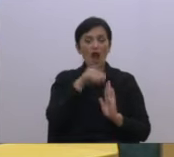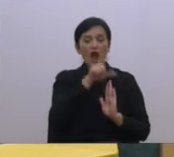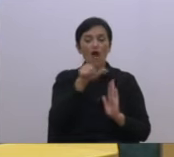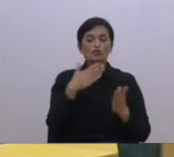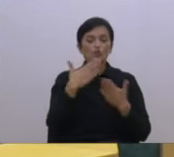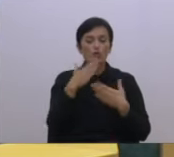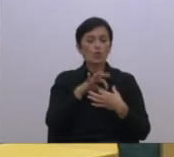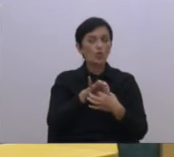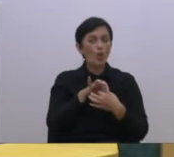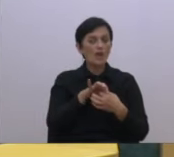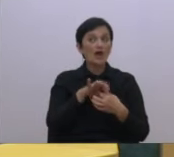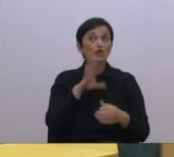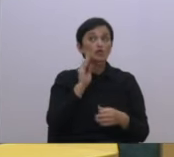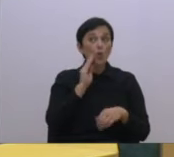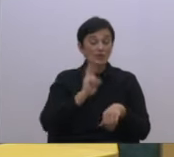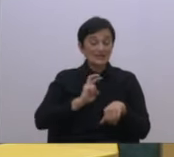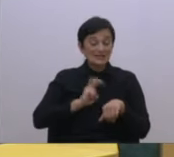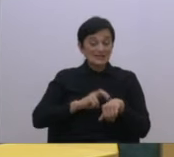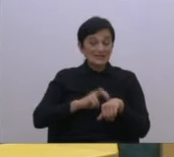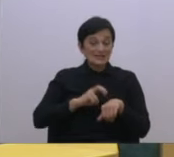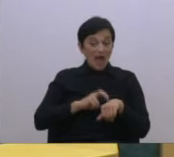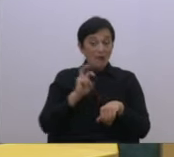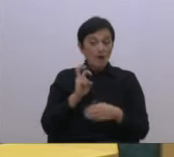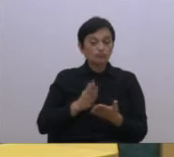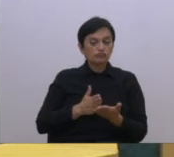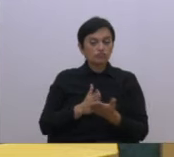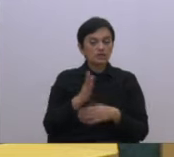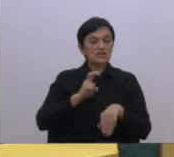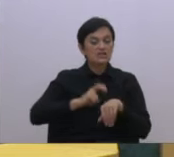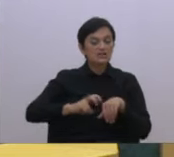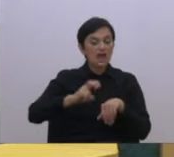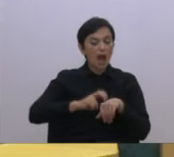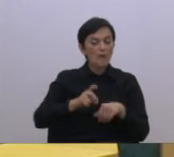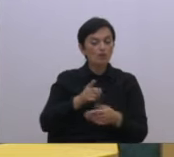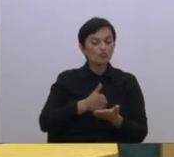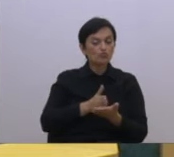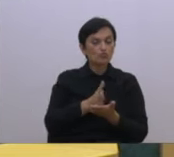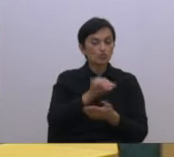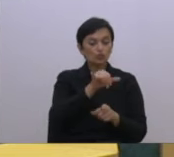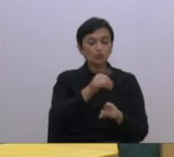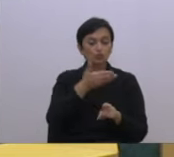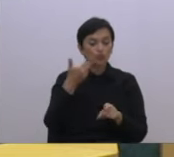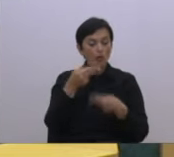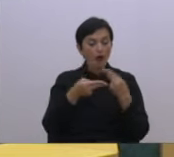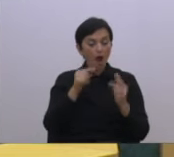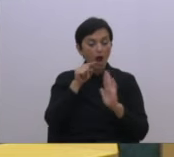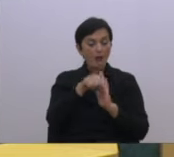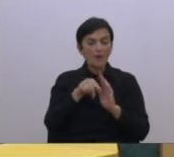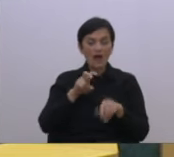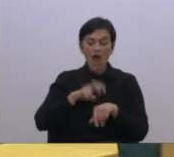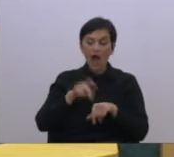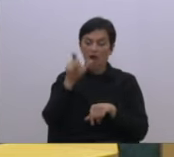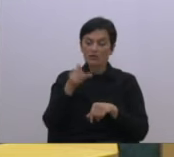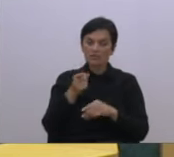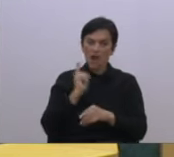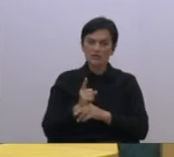კომუნიკაციის. რა თქმა უნდა, ეს სამედიცინო დანიშნულება, სამედიცინო დანიშნულება, როცა არა აქვს ჩარევას, ექიმს ეკრძალება ასეთი